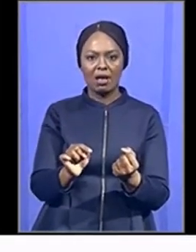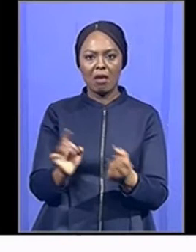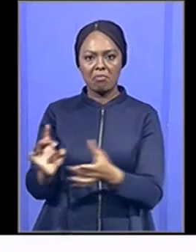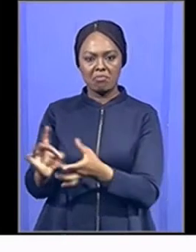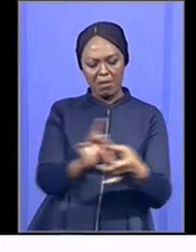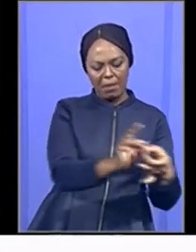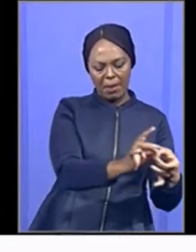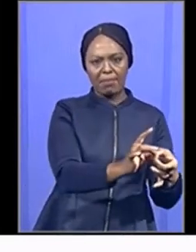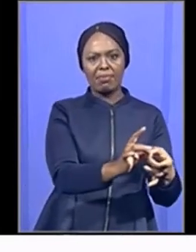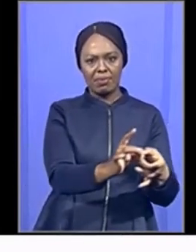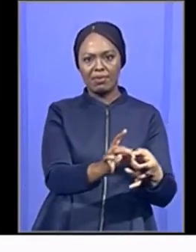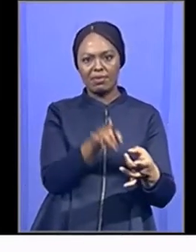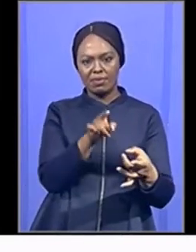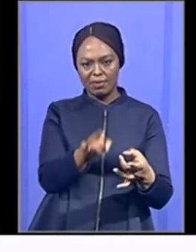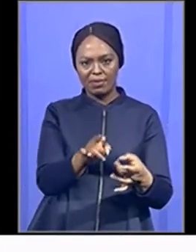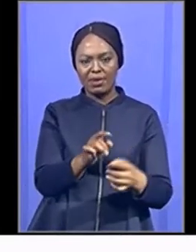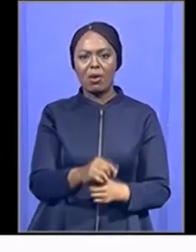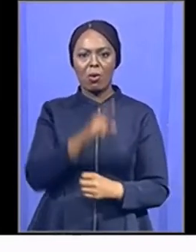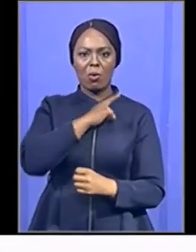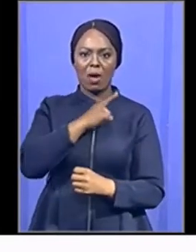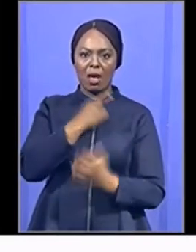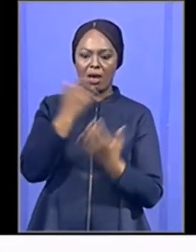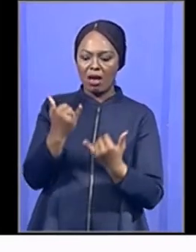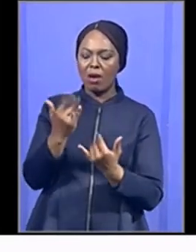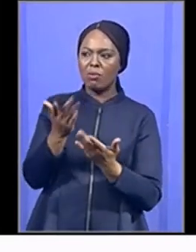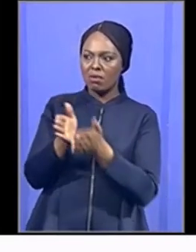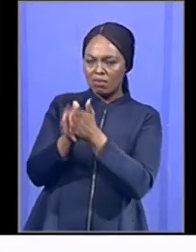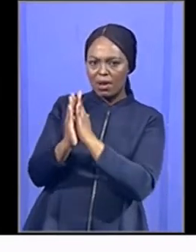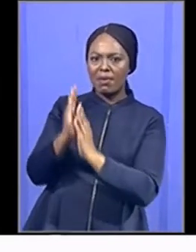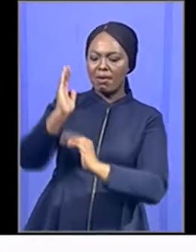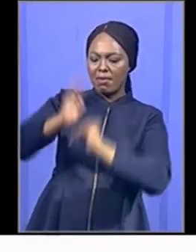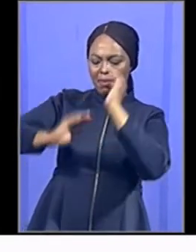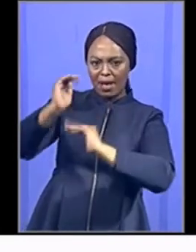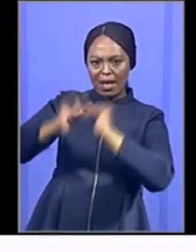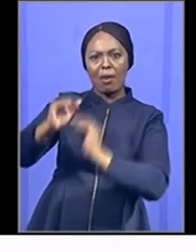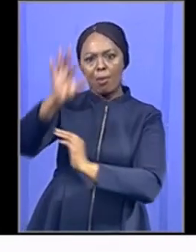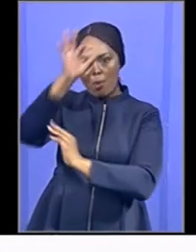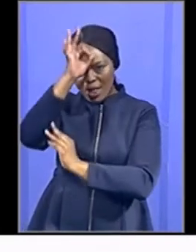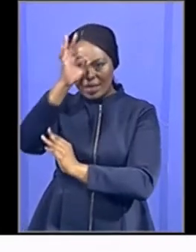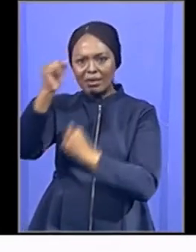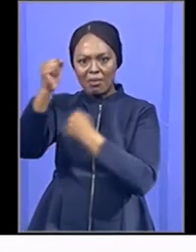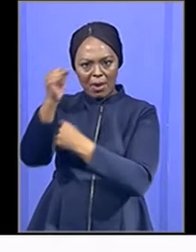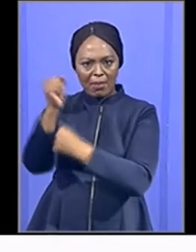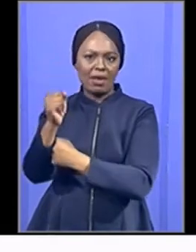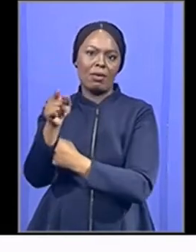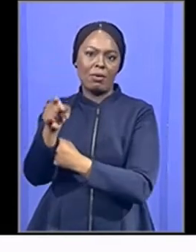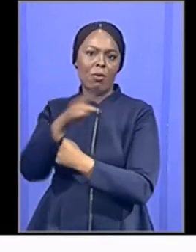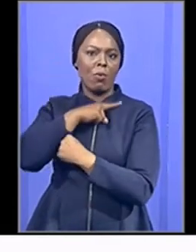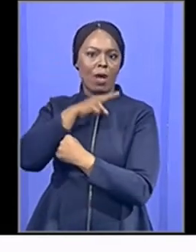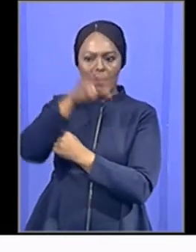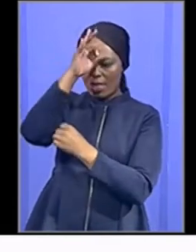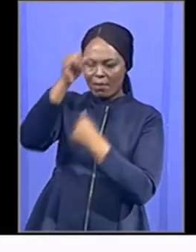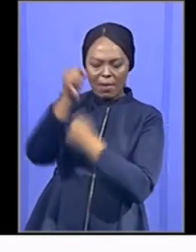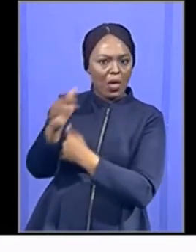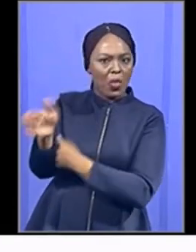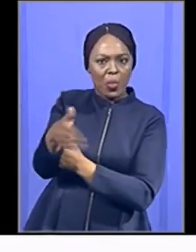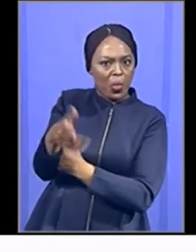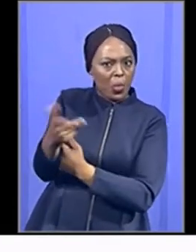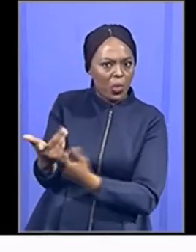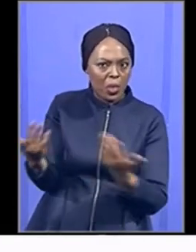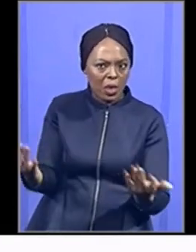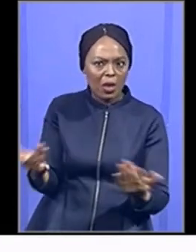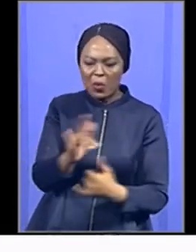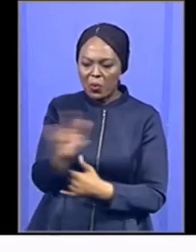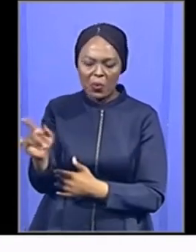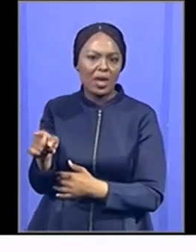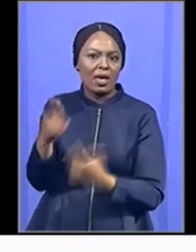go kopa go agiwa ga police station. Re kopa gore baagi ba dire kopo ya semmuso